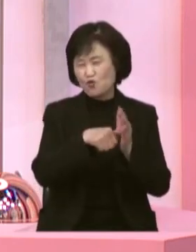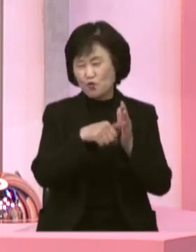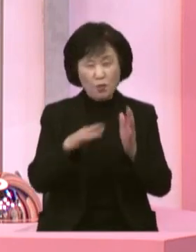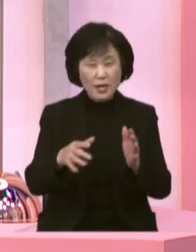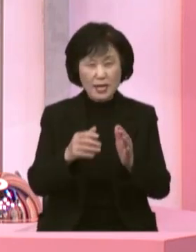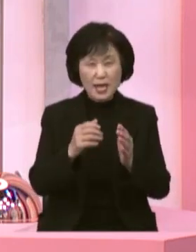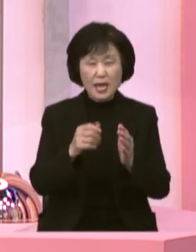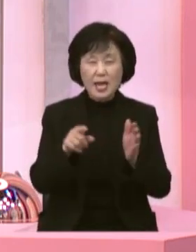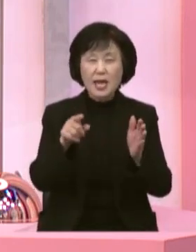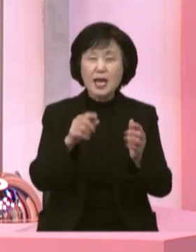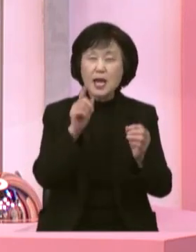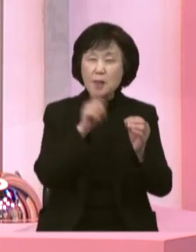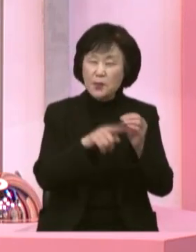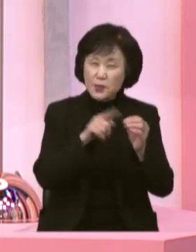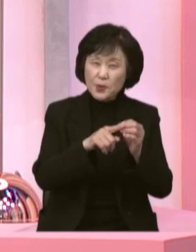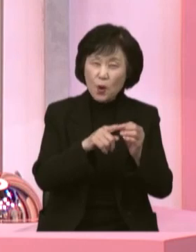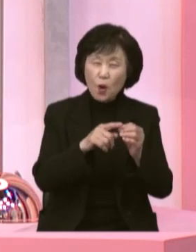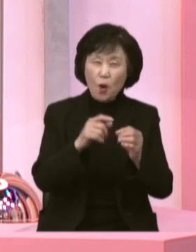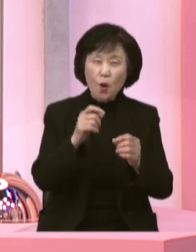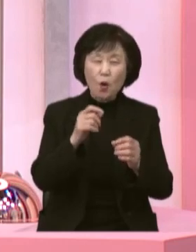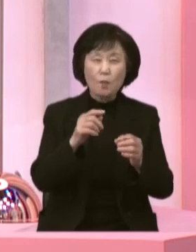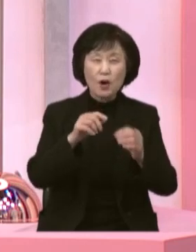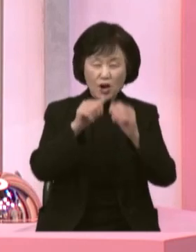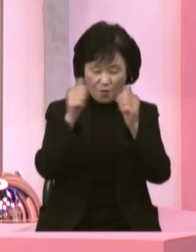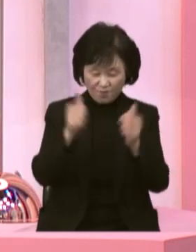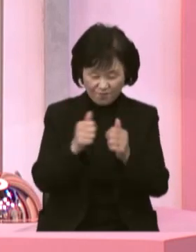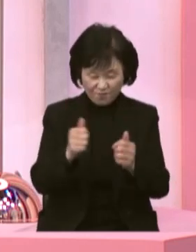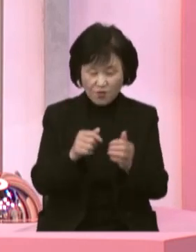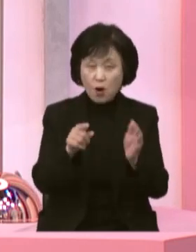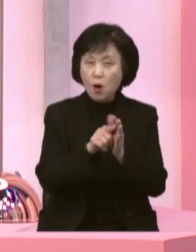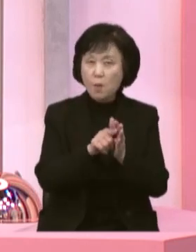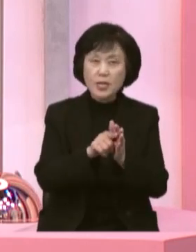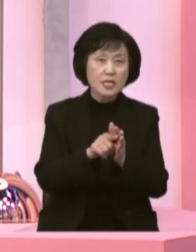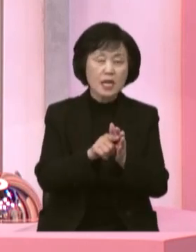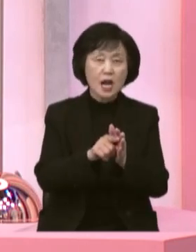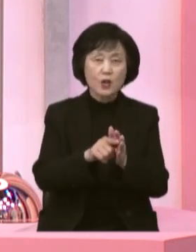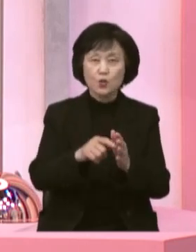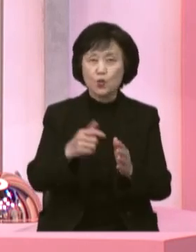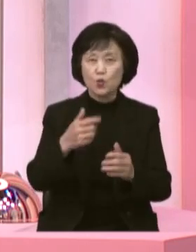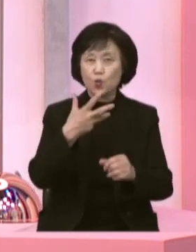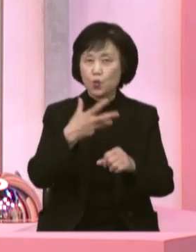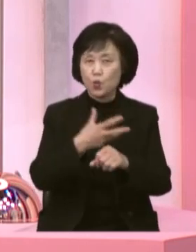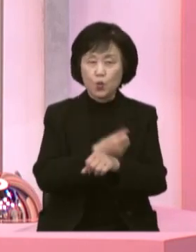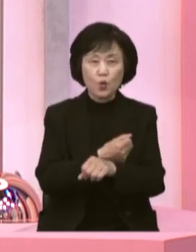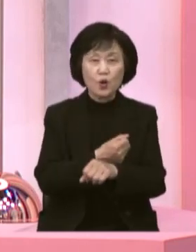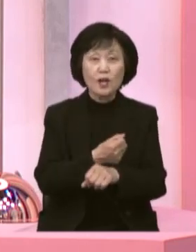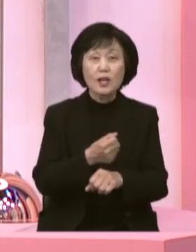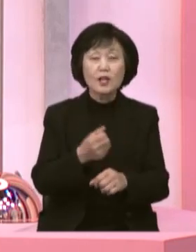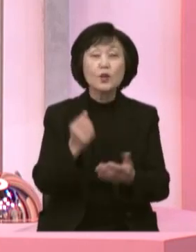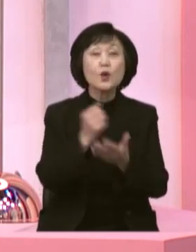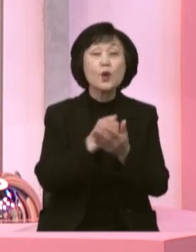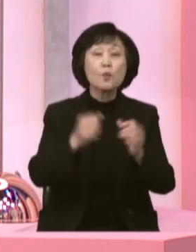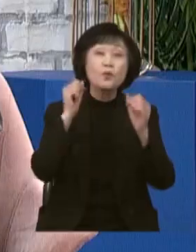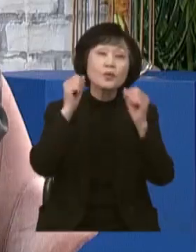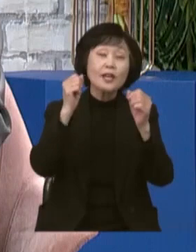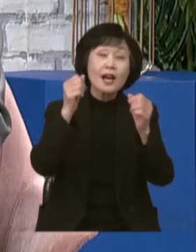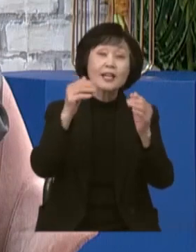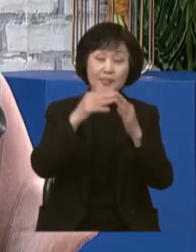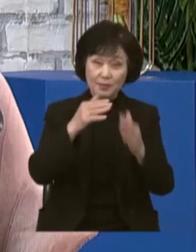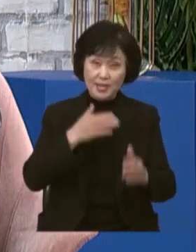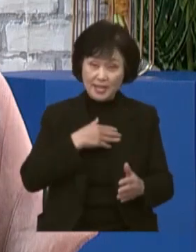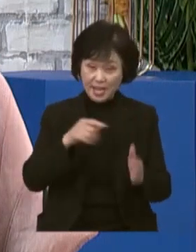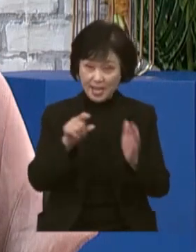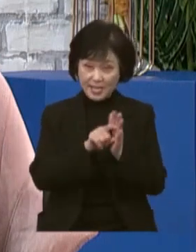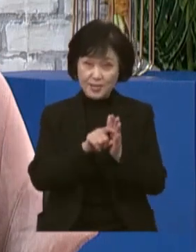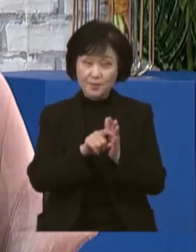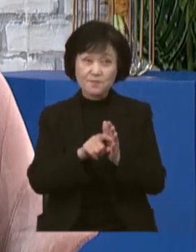쫓아가서 또 빌고 그냥 뭘 빌었는지도 몰라. 근데 하여간 그렇게 그랬어요. 야. 그러니까 그 사람이 저 하라는 건